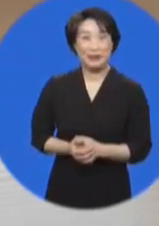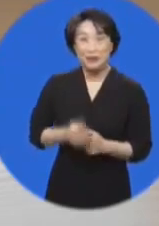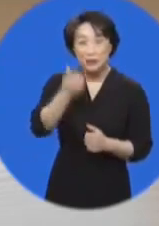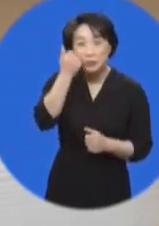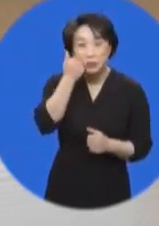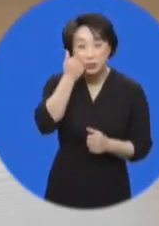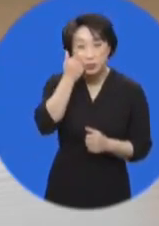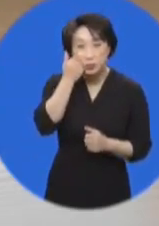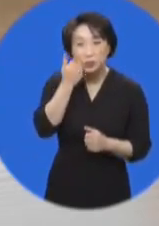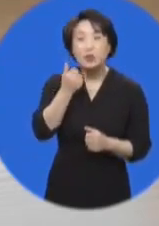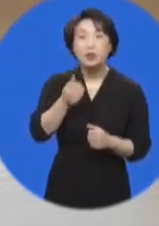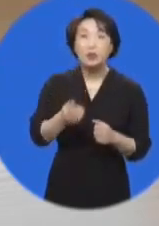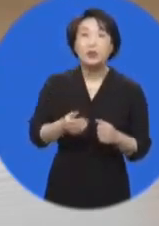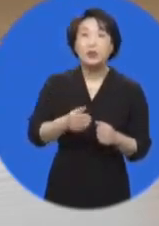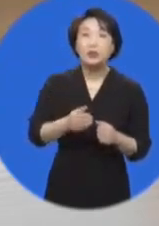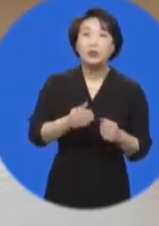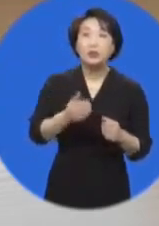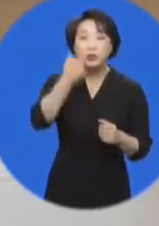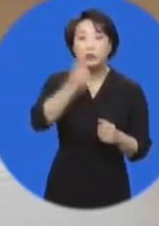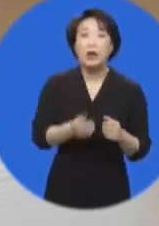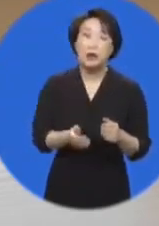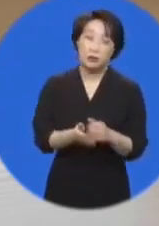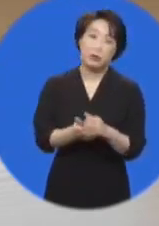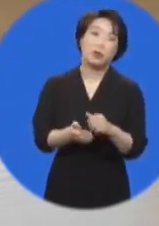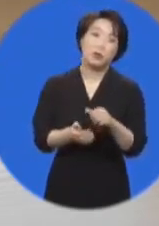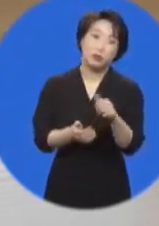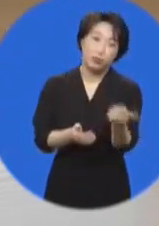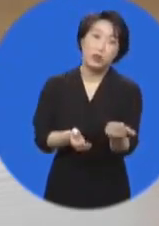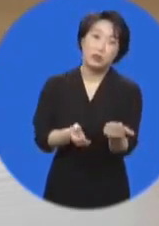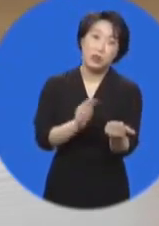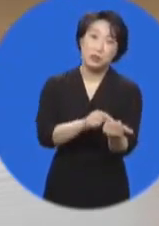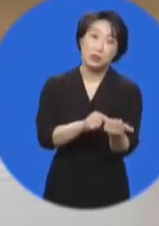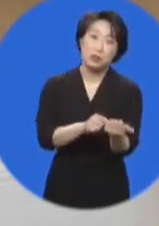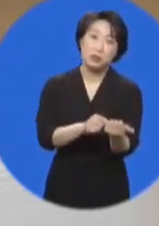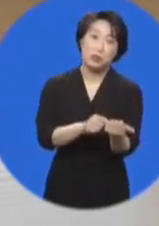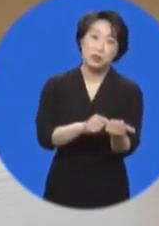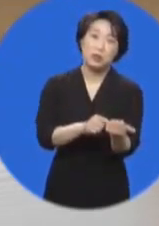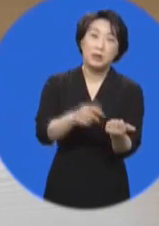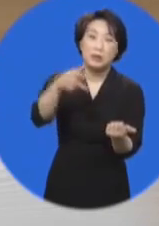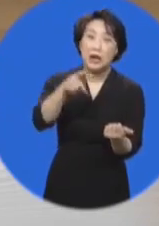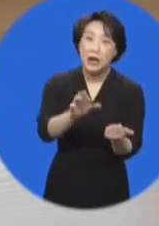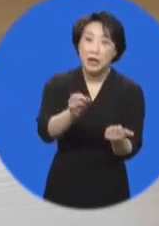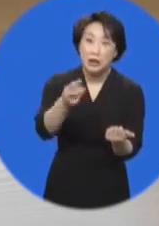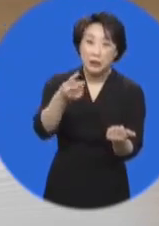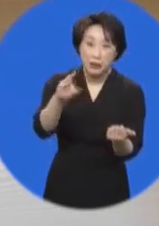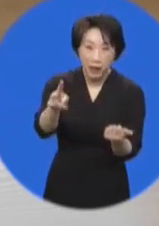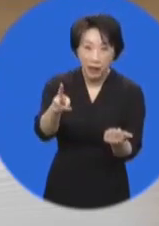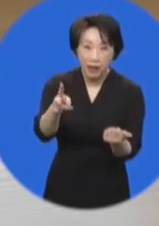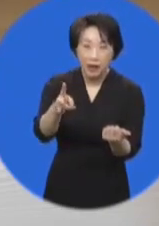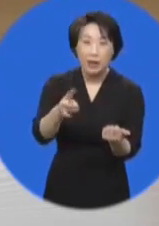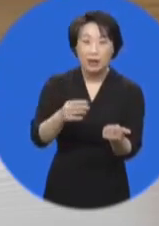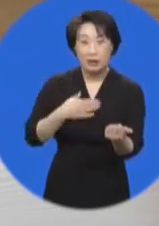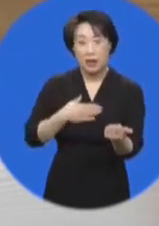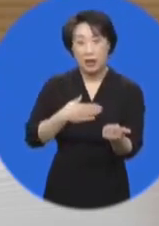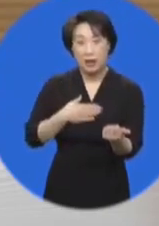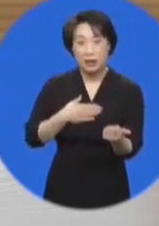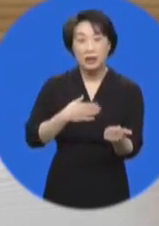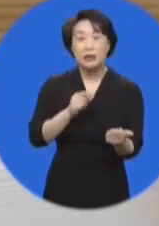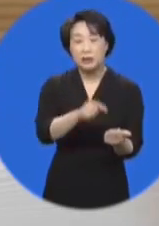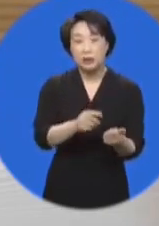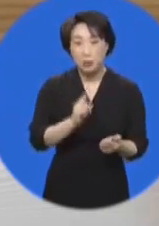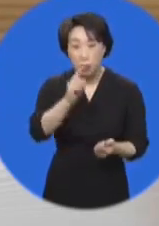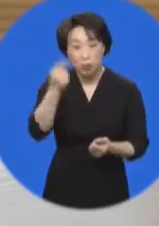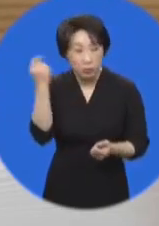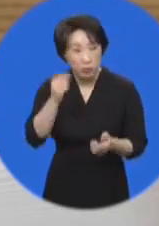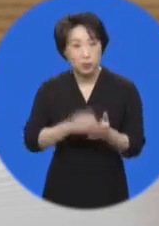상당한 집마다 전화를 하죠. 이 담임 목사가 몸도 있고 여러 가지 상황이 그래서 이제 상당한